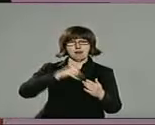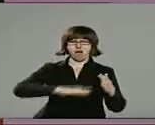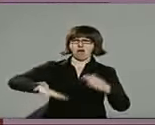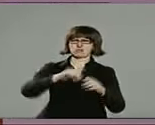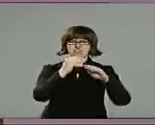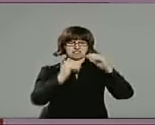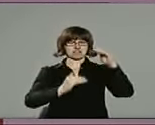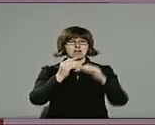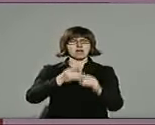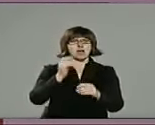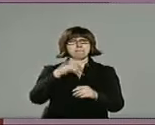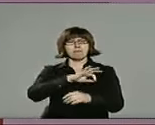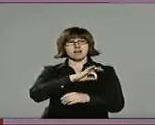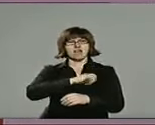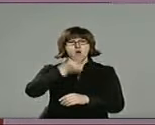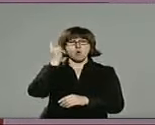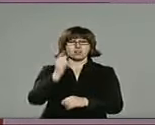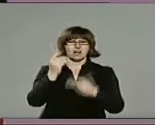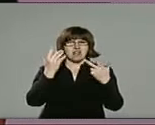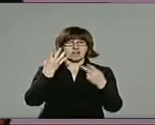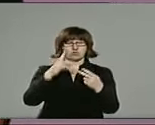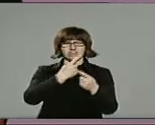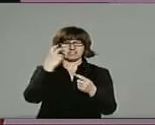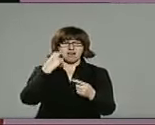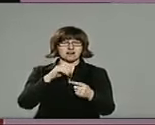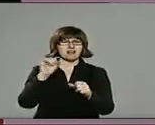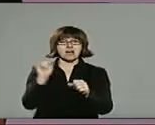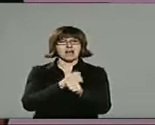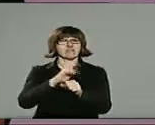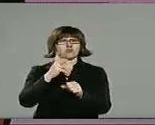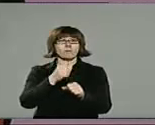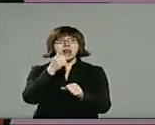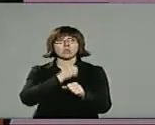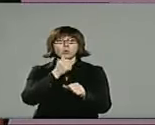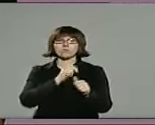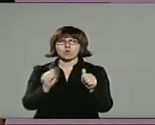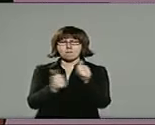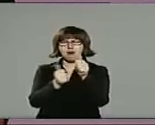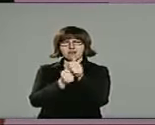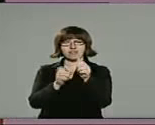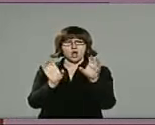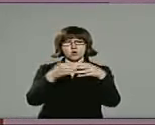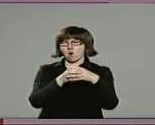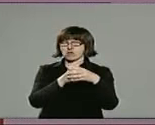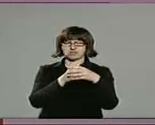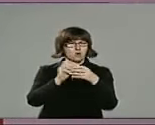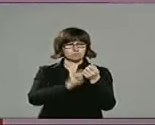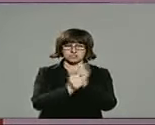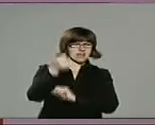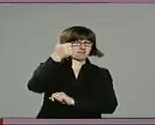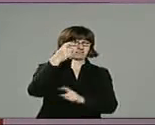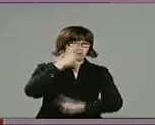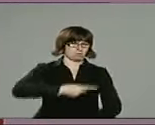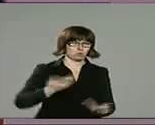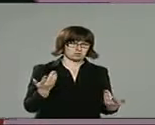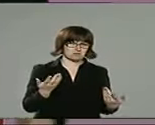Gott, eine Partei, die 148 Jahre alt ist, die kann nicht noch mehr Juniorpartner in der Koalition werden. Die muss sie anführen, liebe